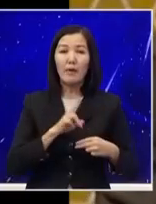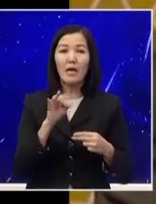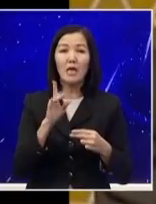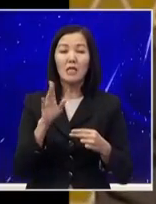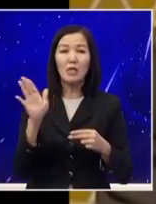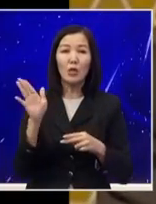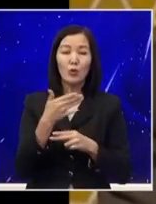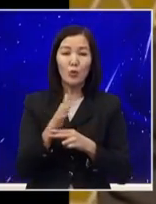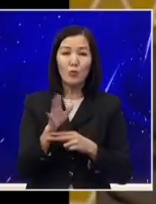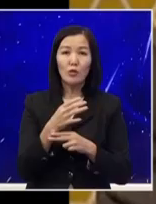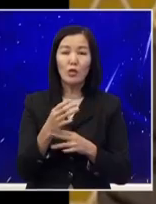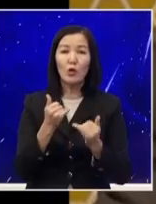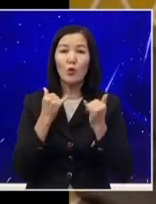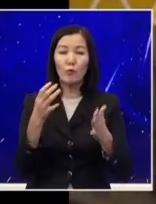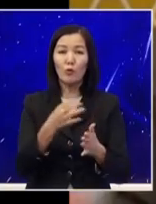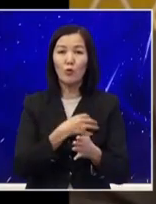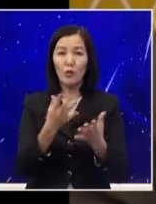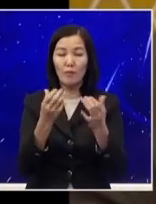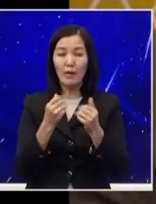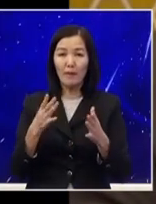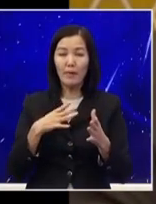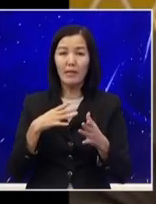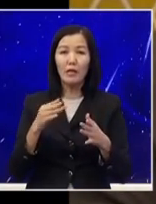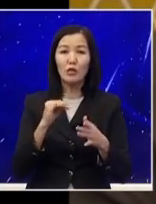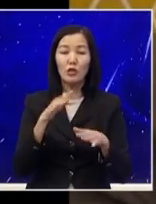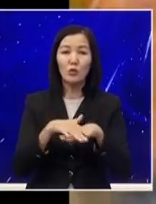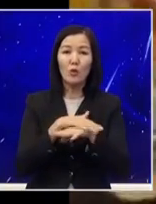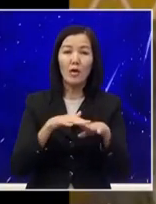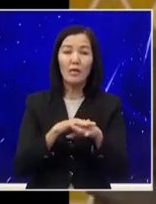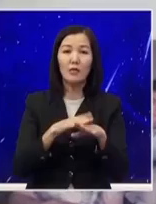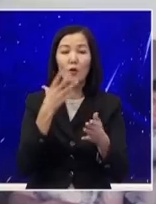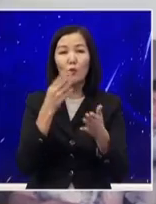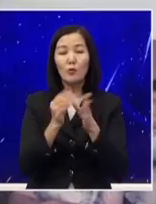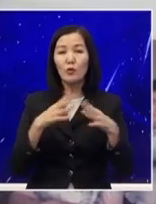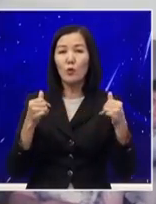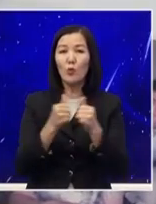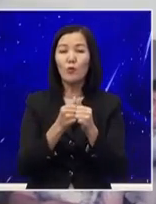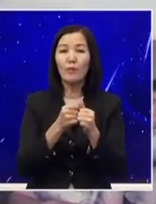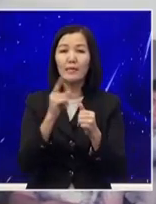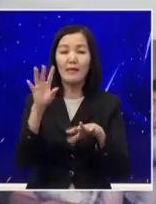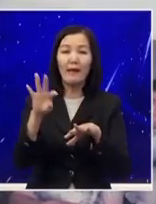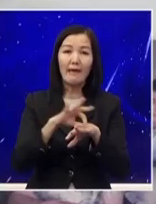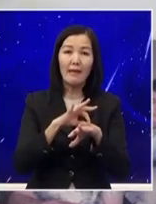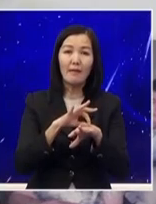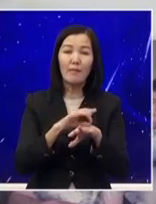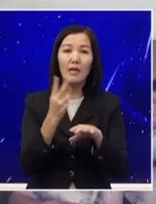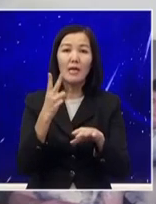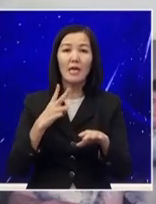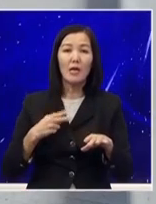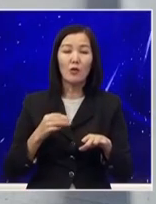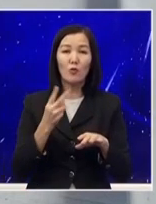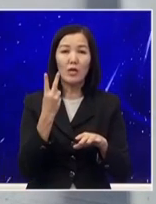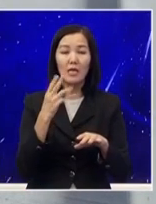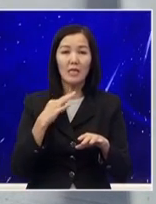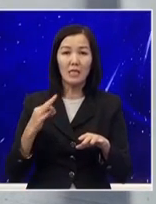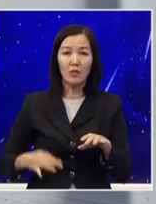ордендерімен марапатталған. Ақсақал Жетісу жұртшылығына ғана емес, әулеттің алтын қазынасы. Жары Зағипа Бағытқызымен екі ұл, екі қыз